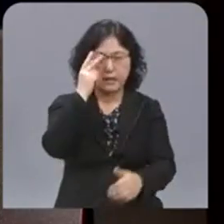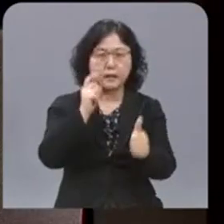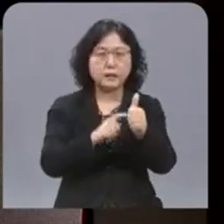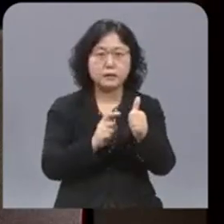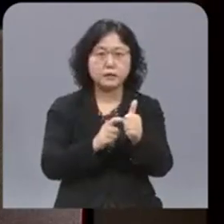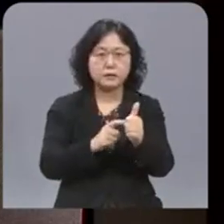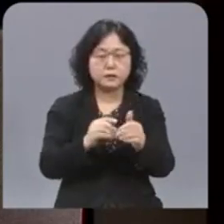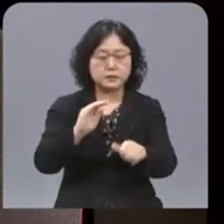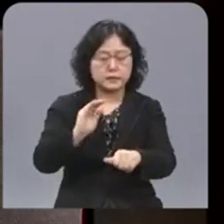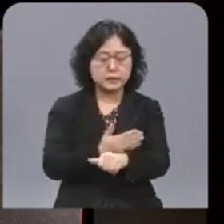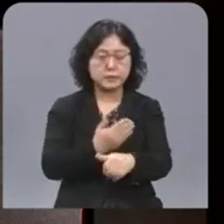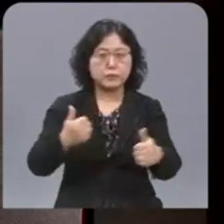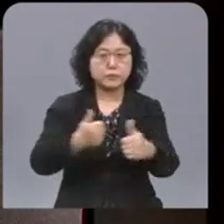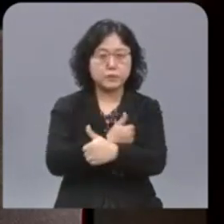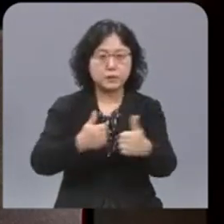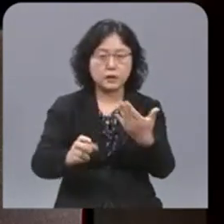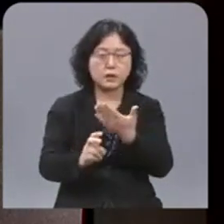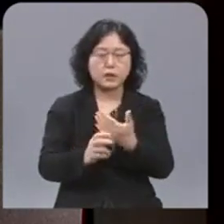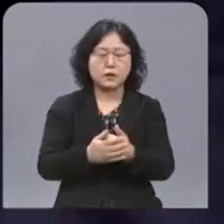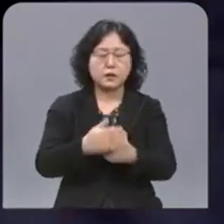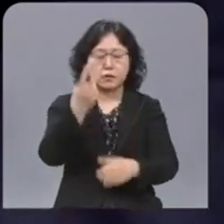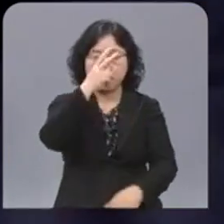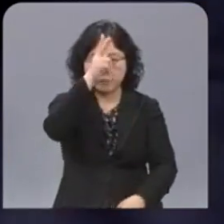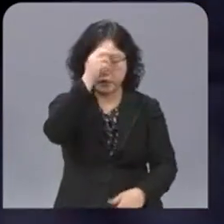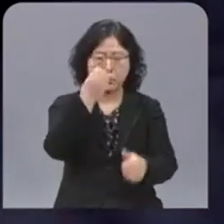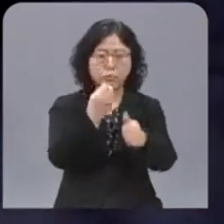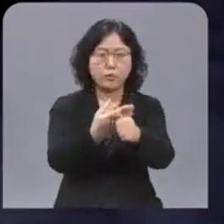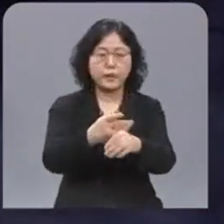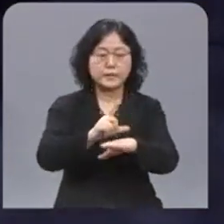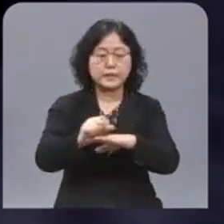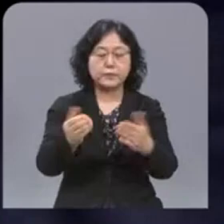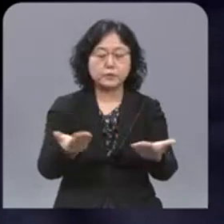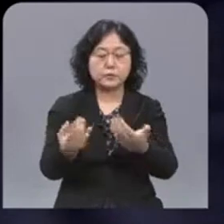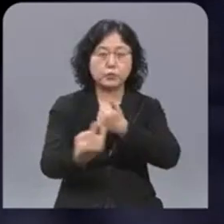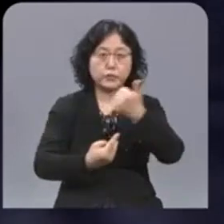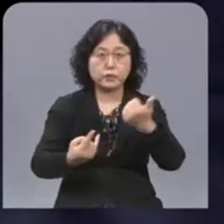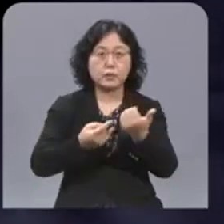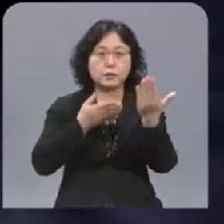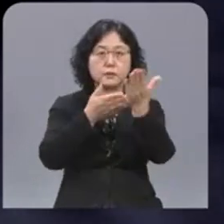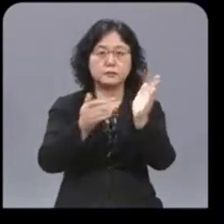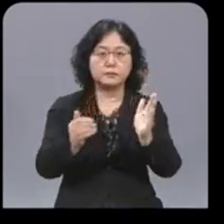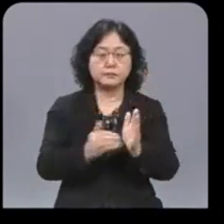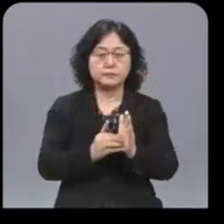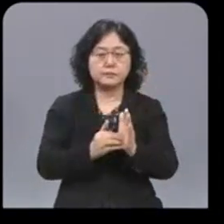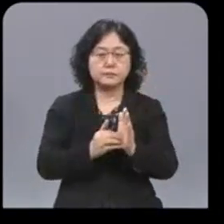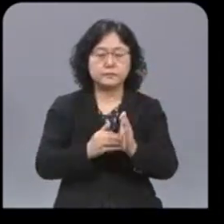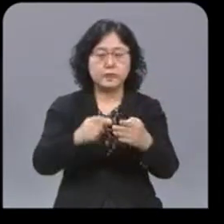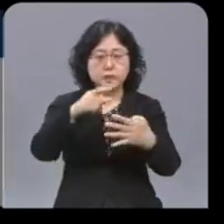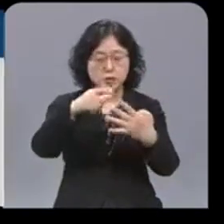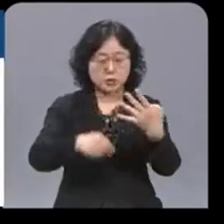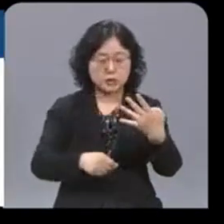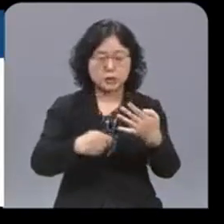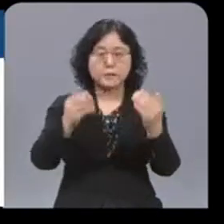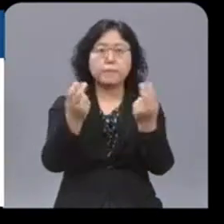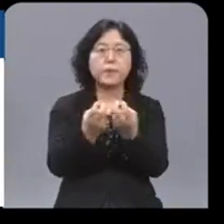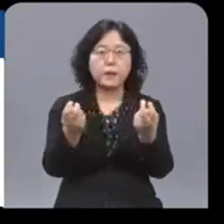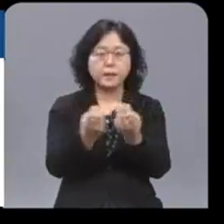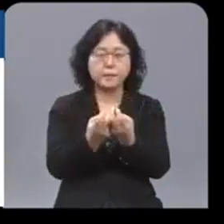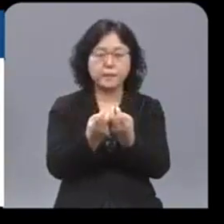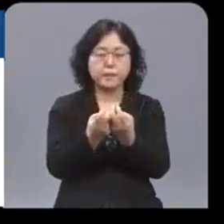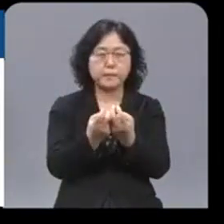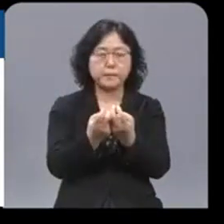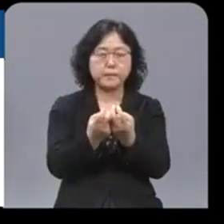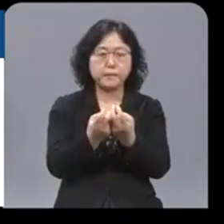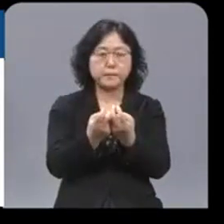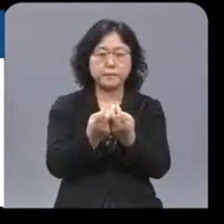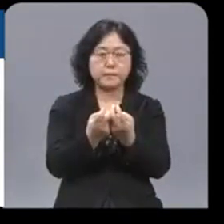A 씨는 부당하게 전부 됐다며 검찰 고발과 함께 지방노동위원회에 지소했습니다 절차나 방법이 일종이 굉장히